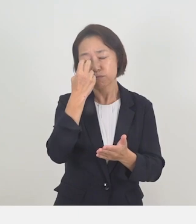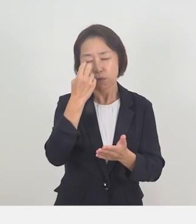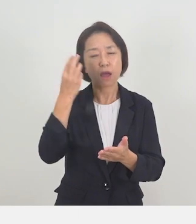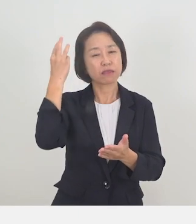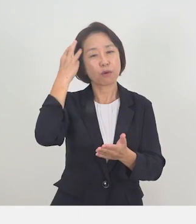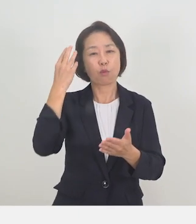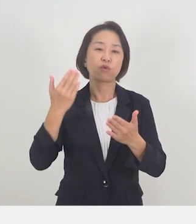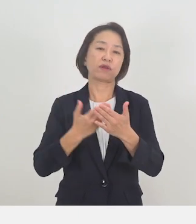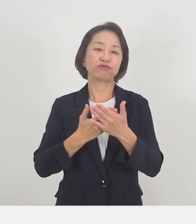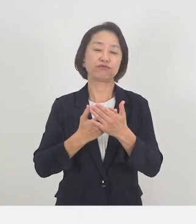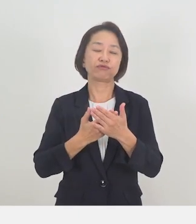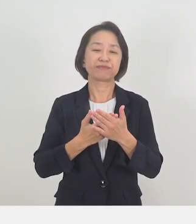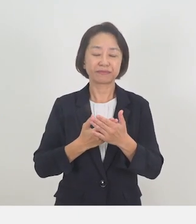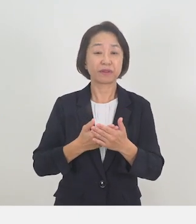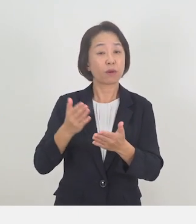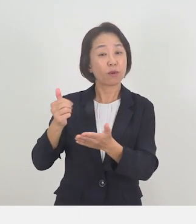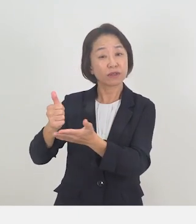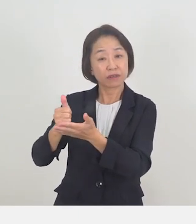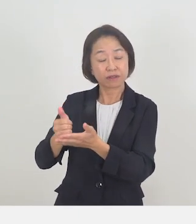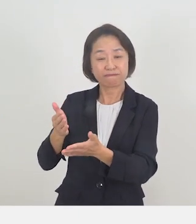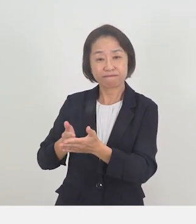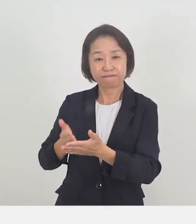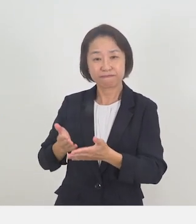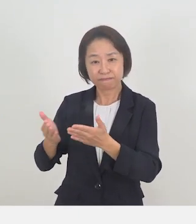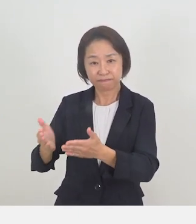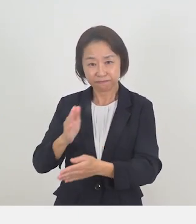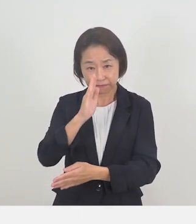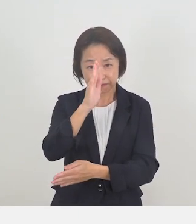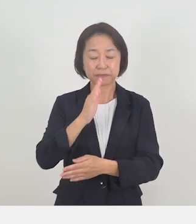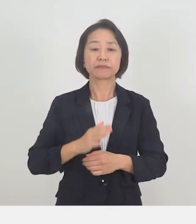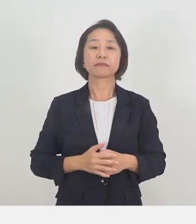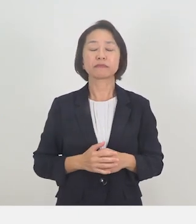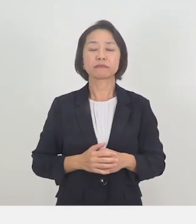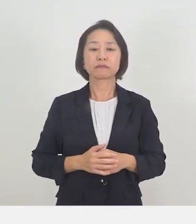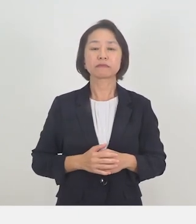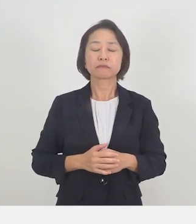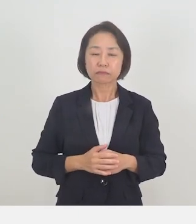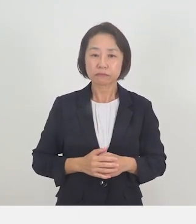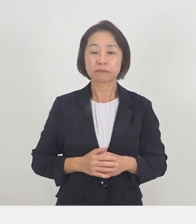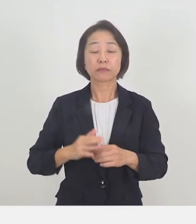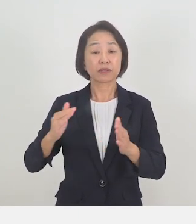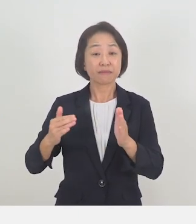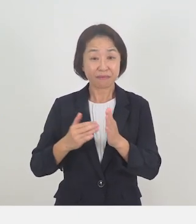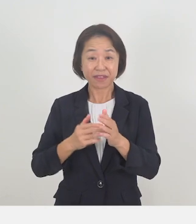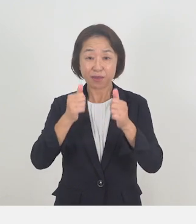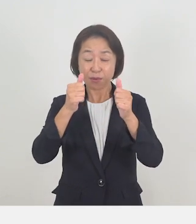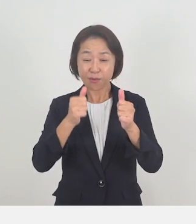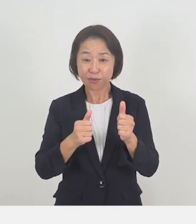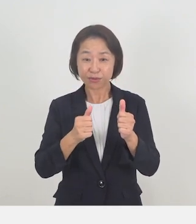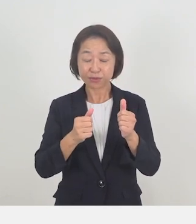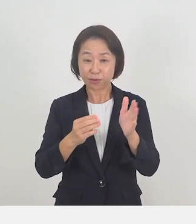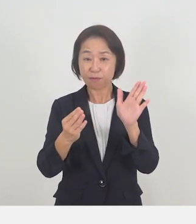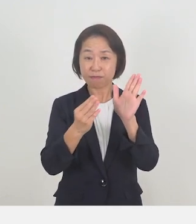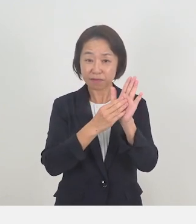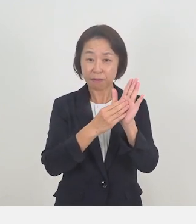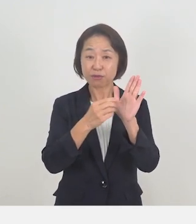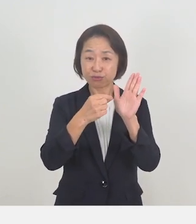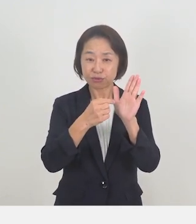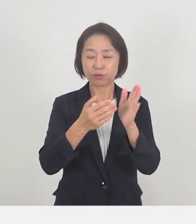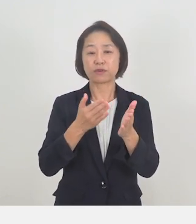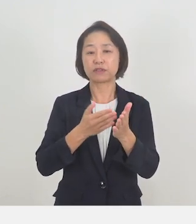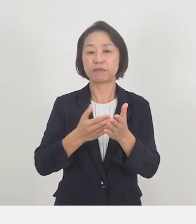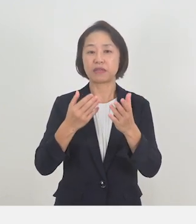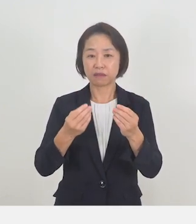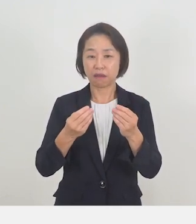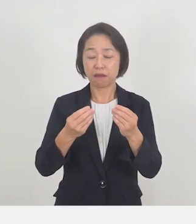伝えいただければと思います今まで広告に掲示されるラベルのお話をしてきましたがここから